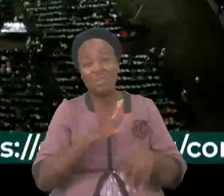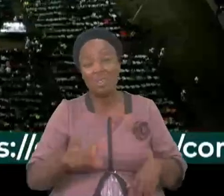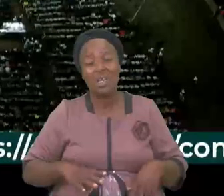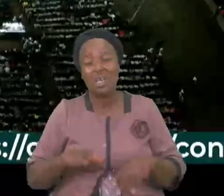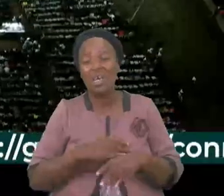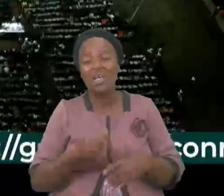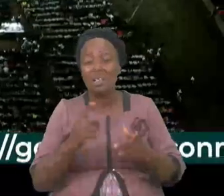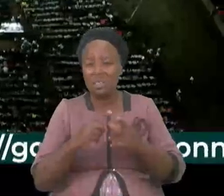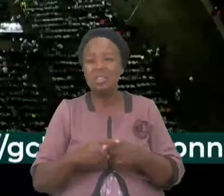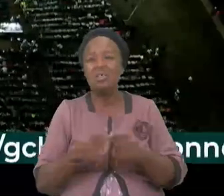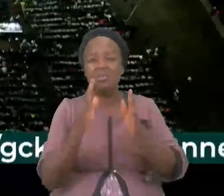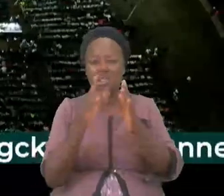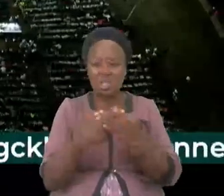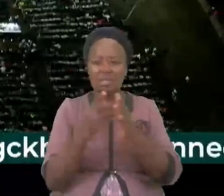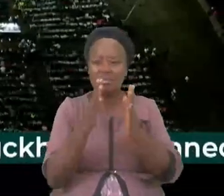Confie-toi au Seigneur.